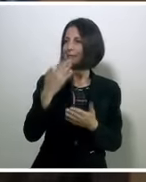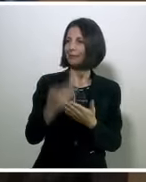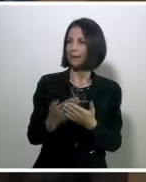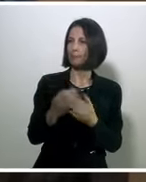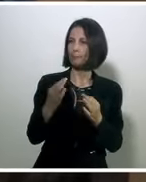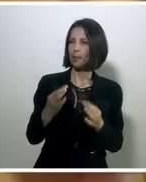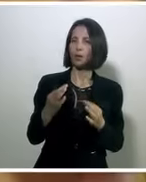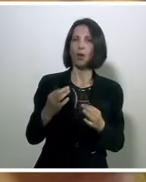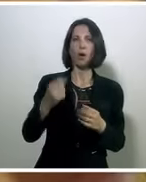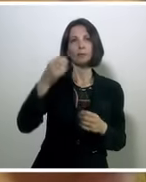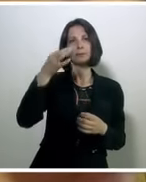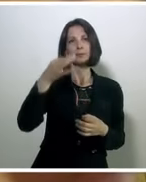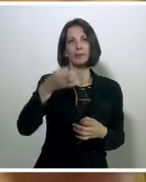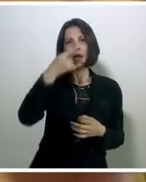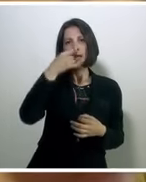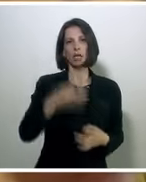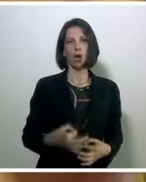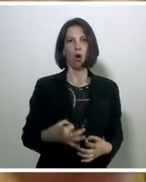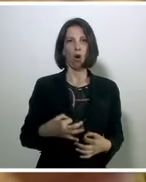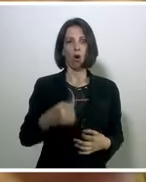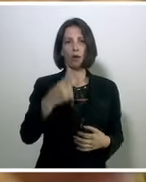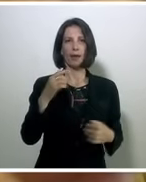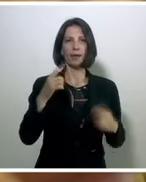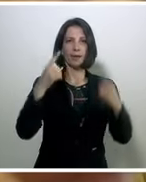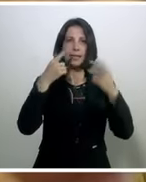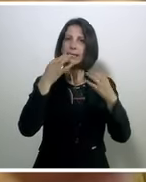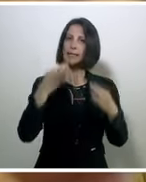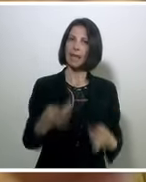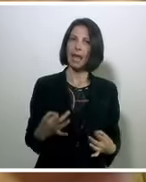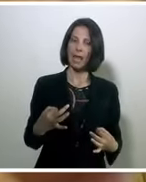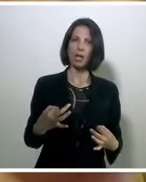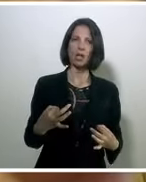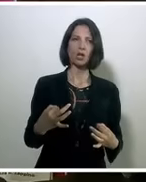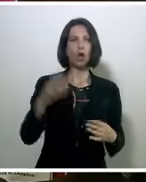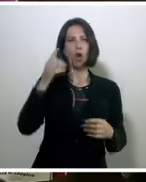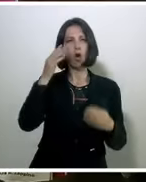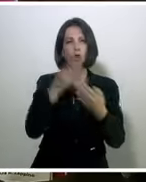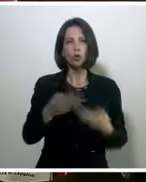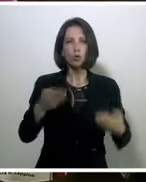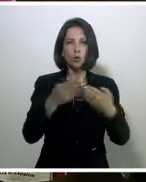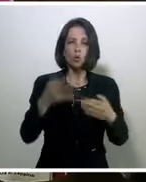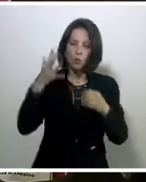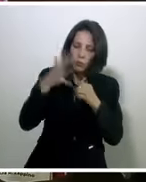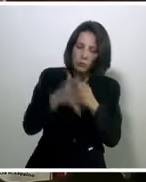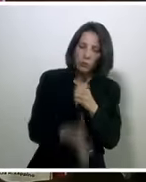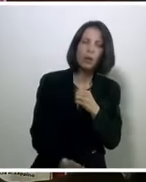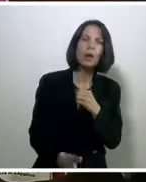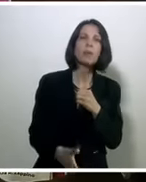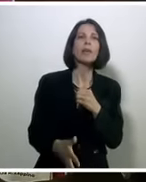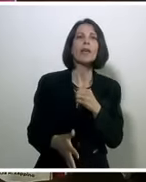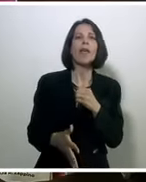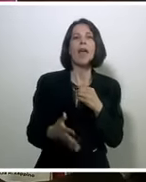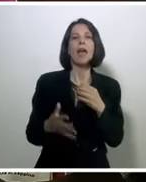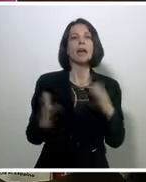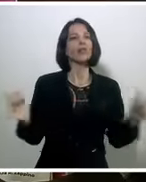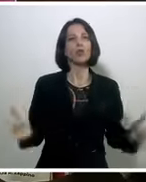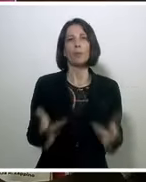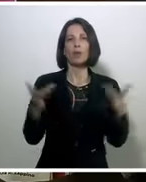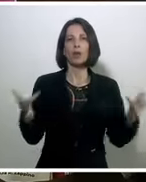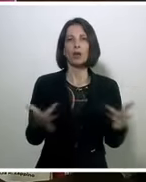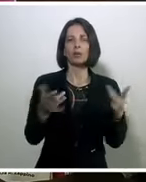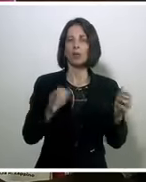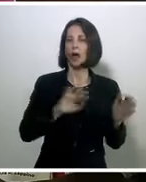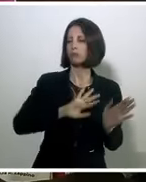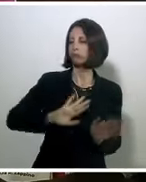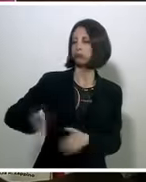sobrietà l'equilibrio lo studio approfondito l'insofferenza per la superficialità non tentò di